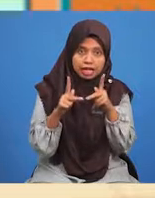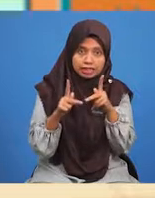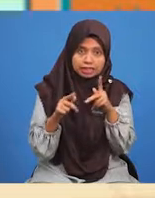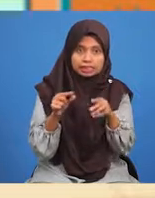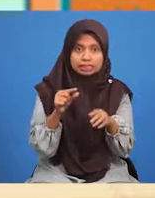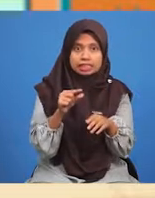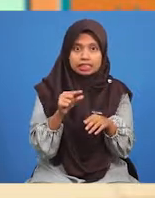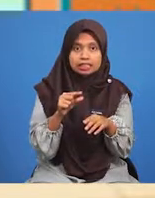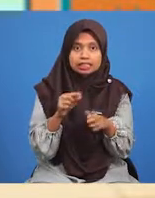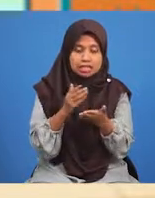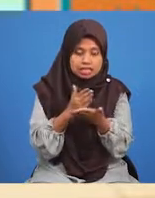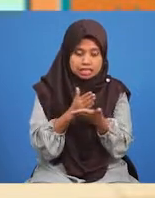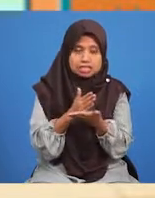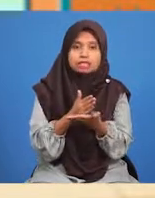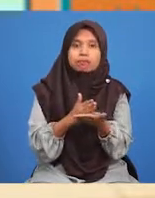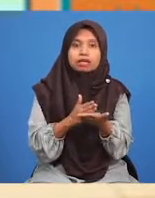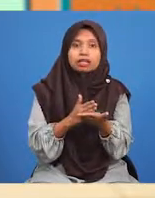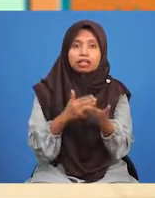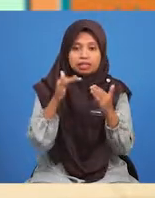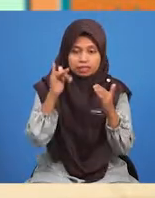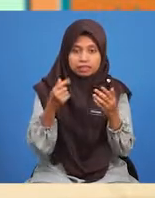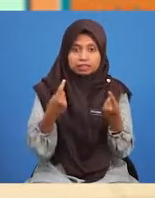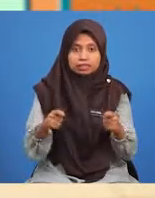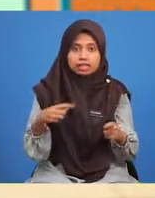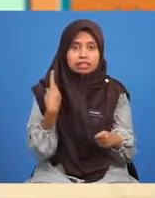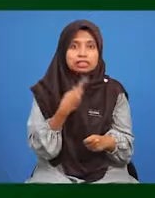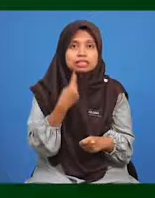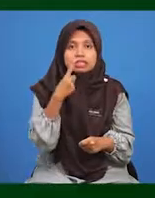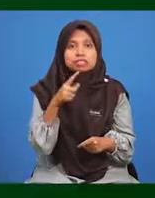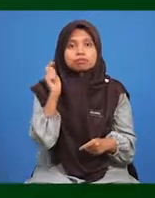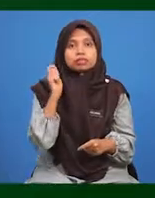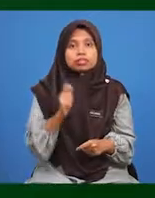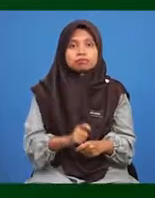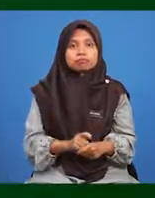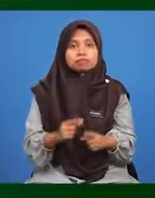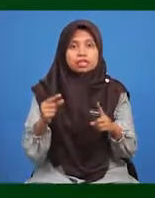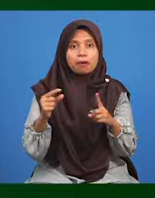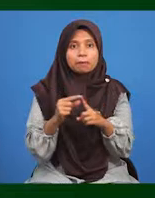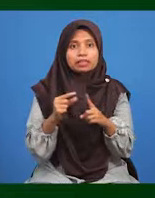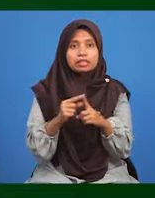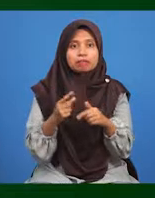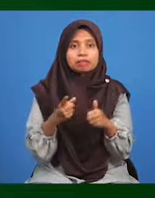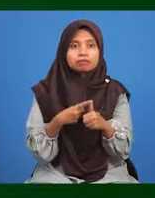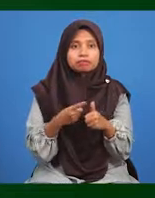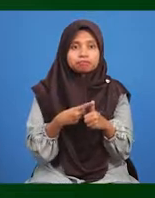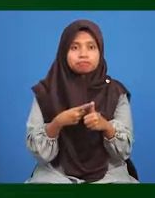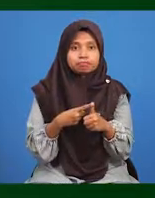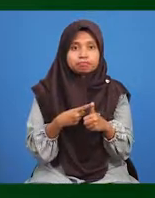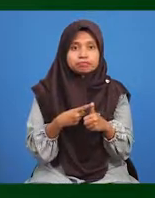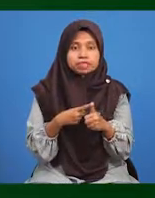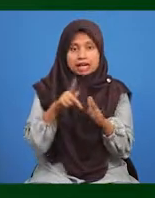ganda separa yang telah kita sebutkan tadi. Perkataan pertama